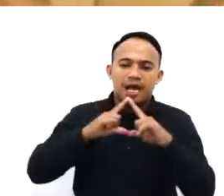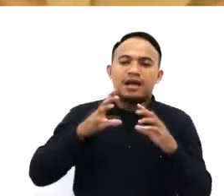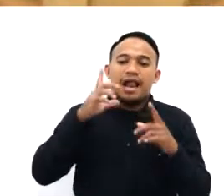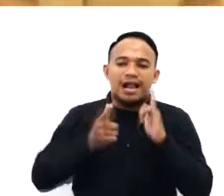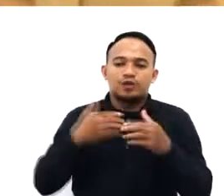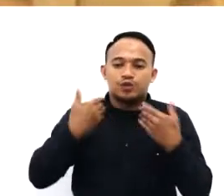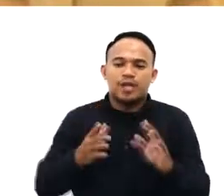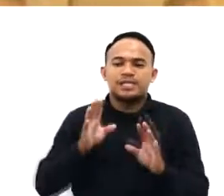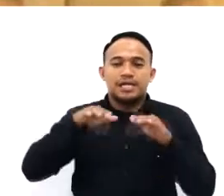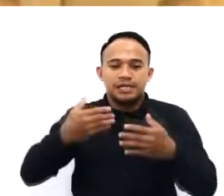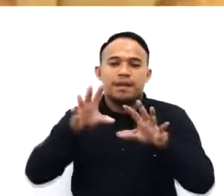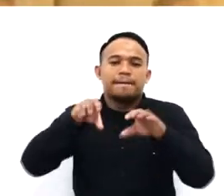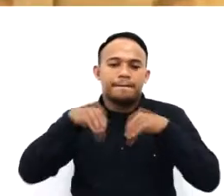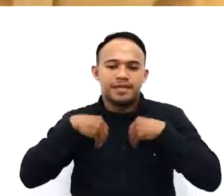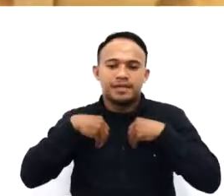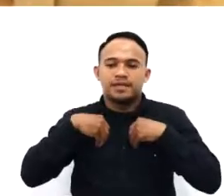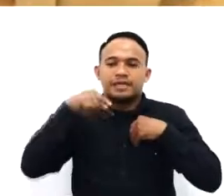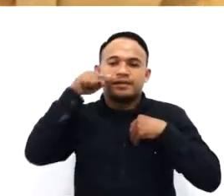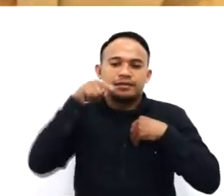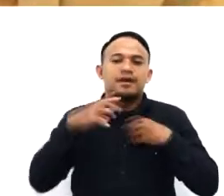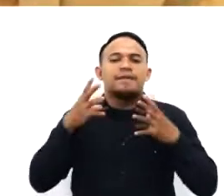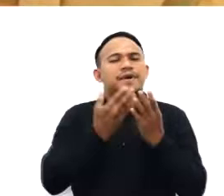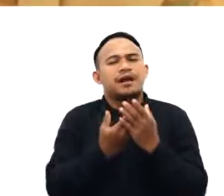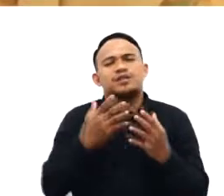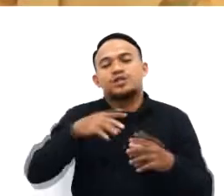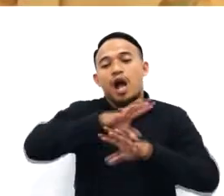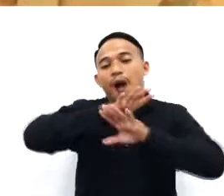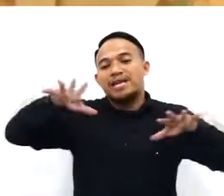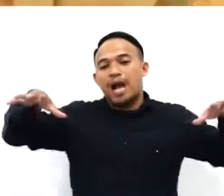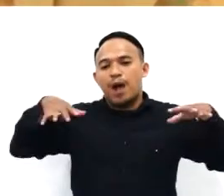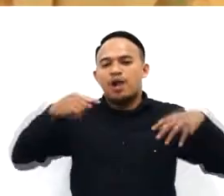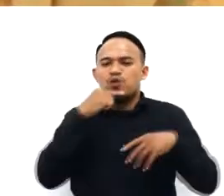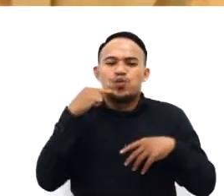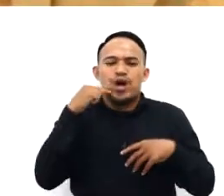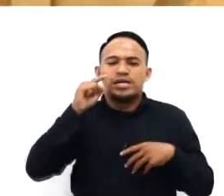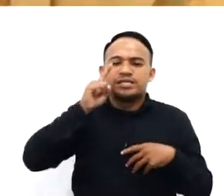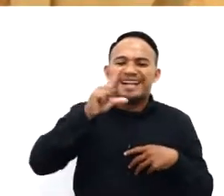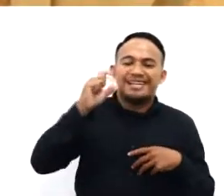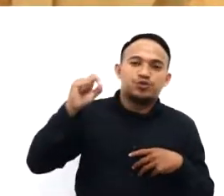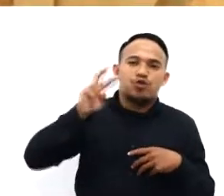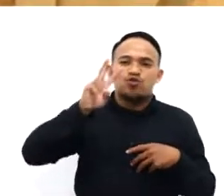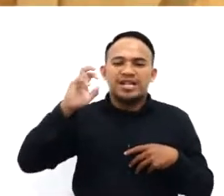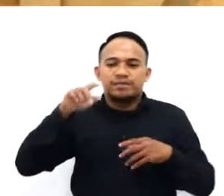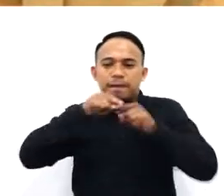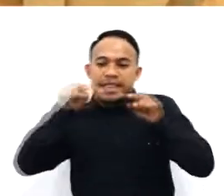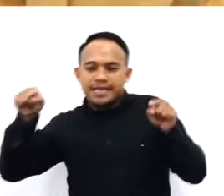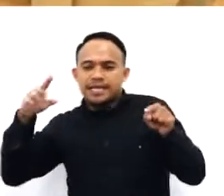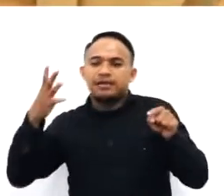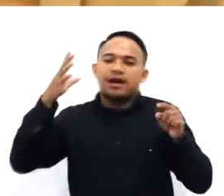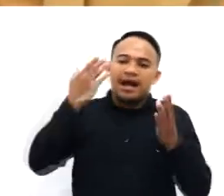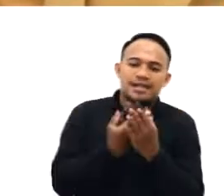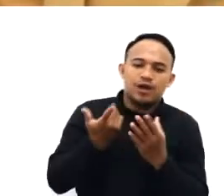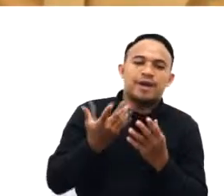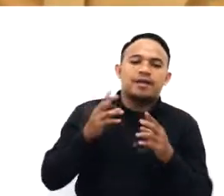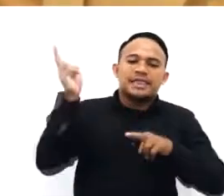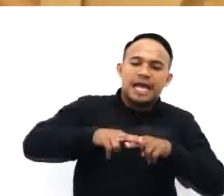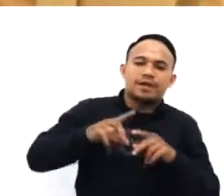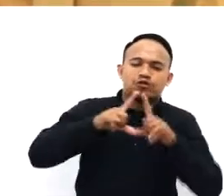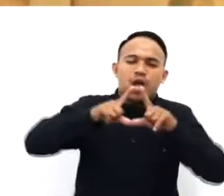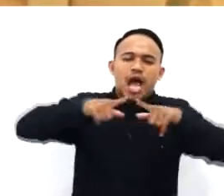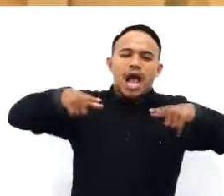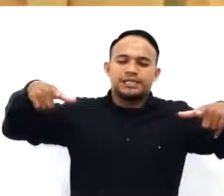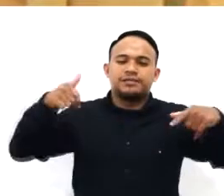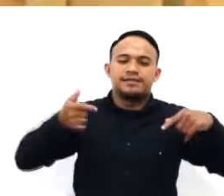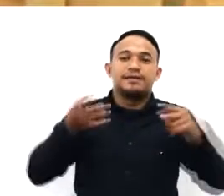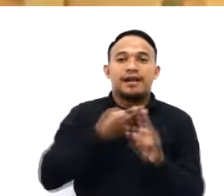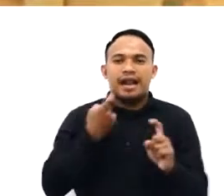lebih 100 sampai 200 hektar. Ya, tentunya ini menambah luasan